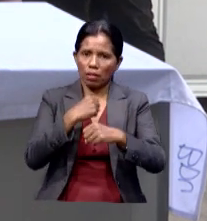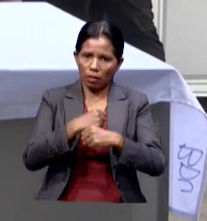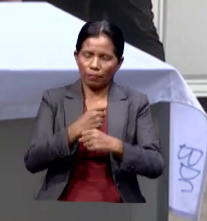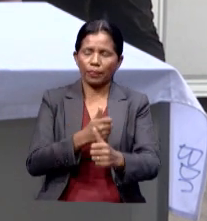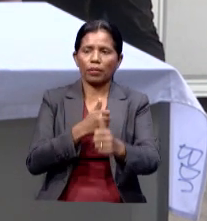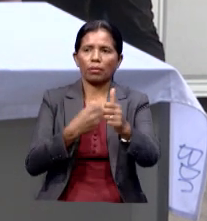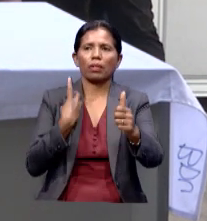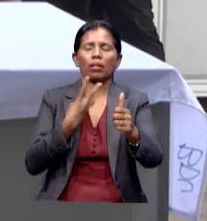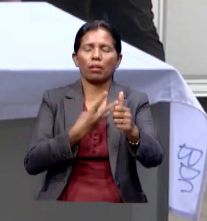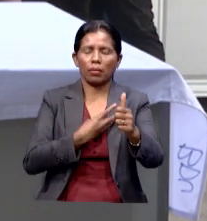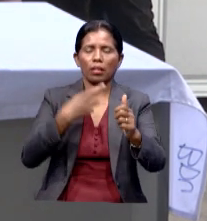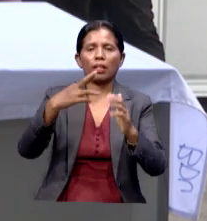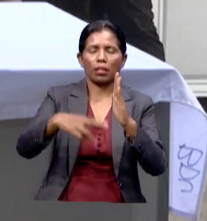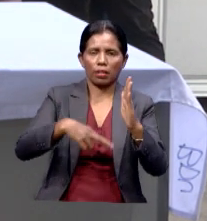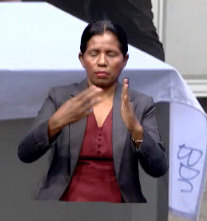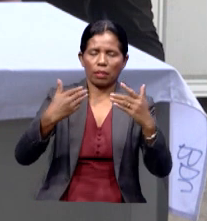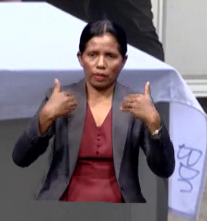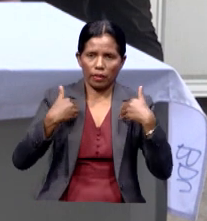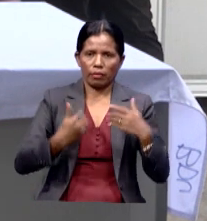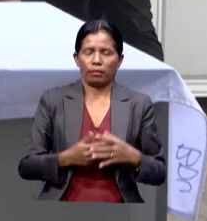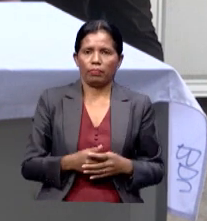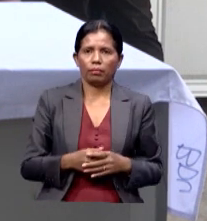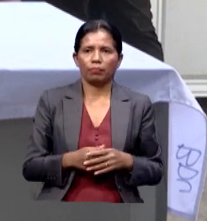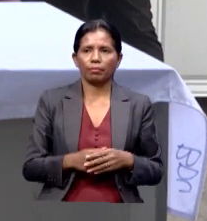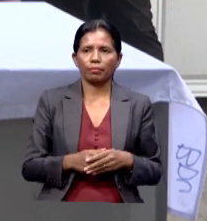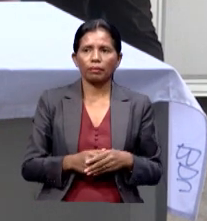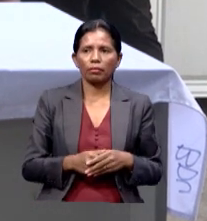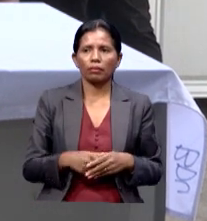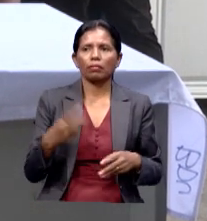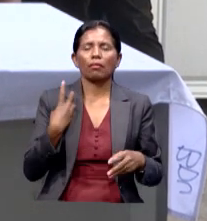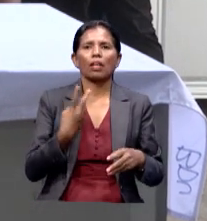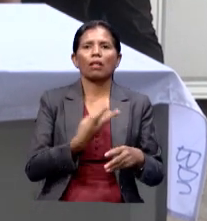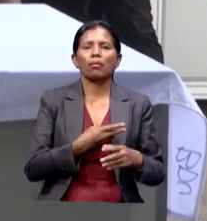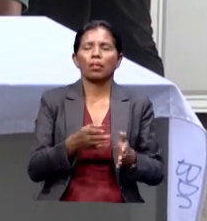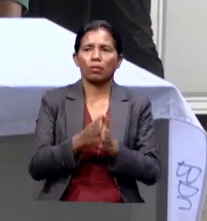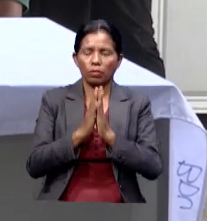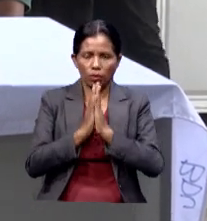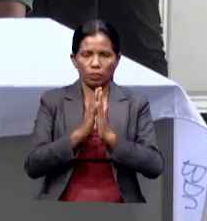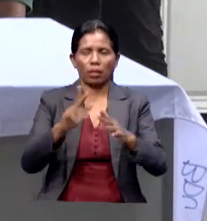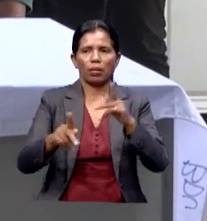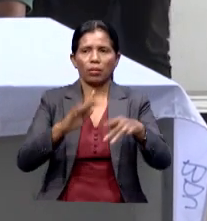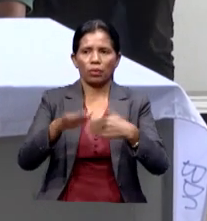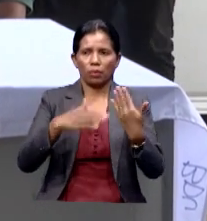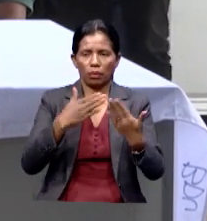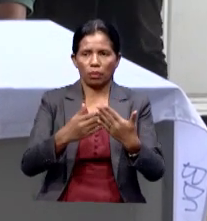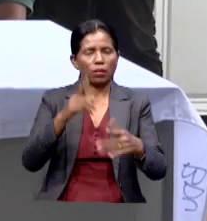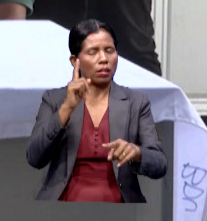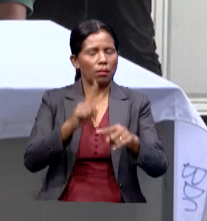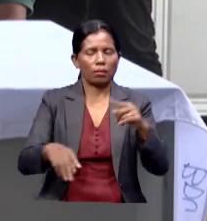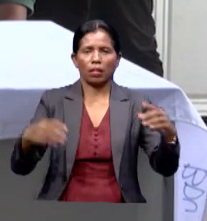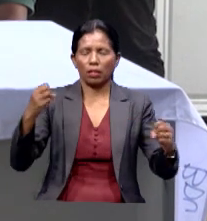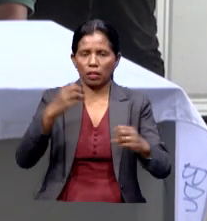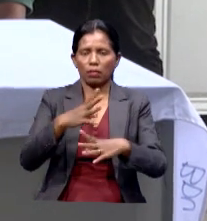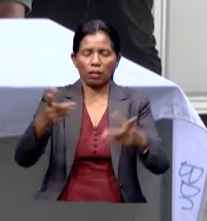ne orientasaun nebe ke ya. Ne dunia ame usu nafatin ba populasaun la bele tau ka tuma